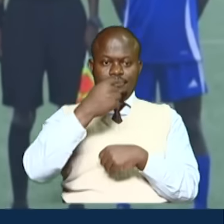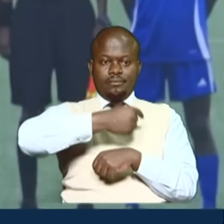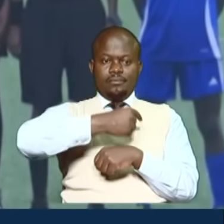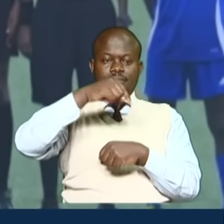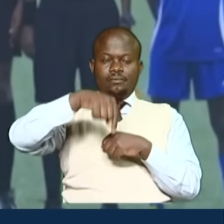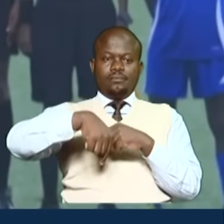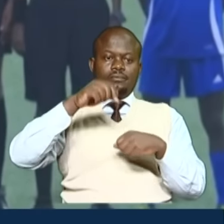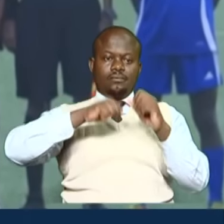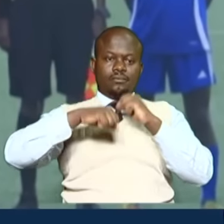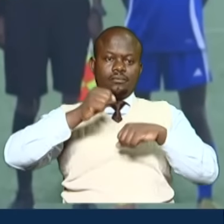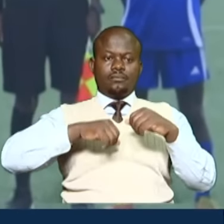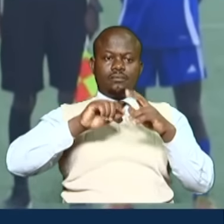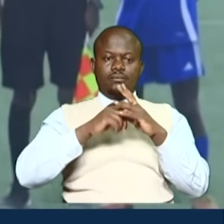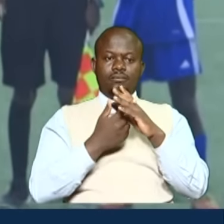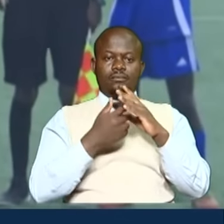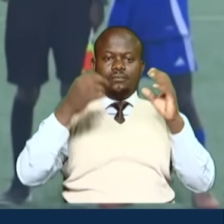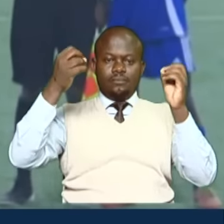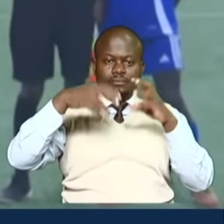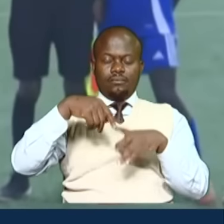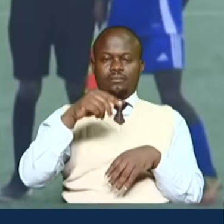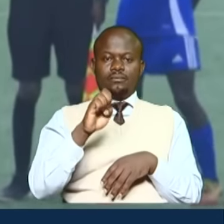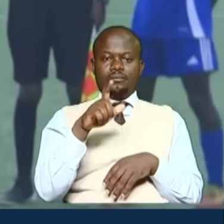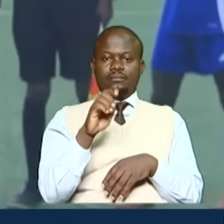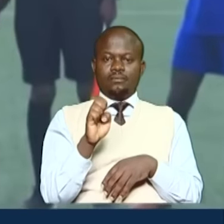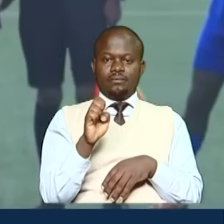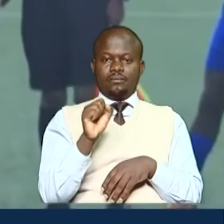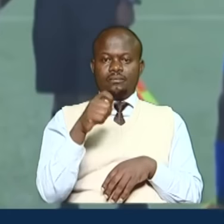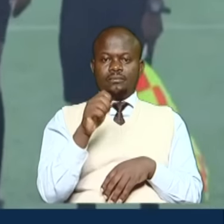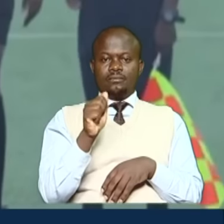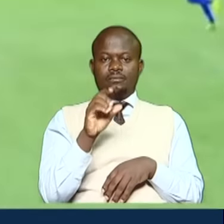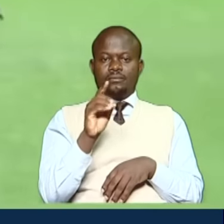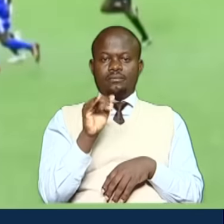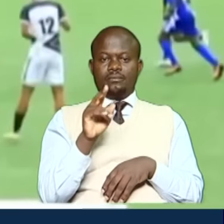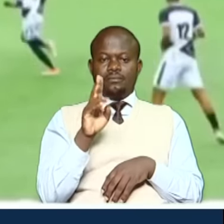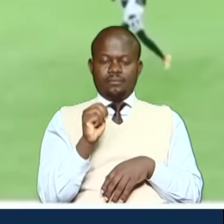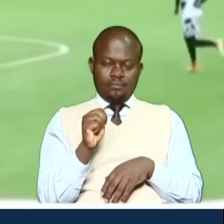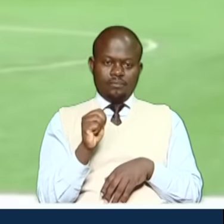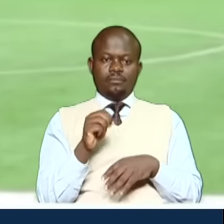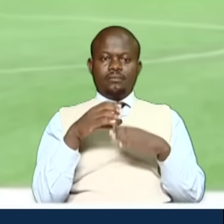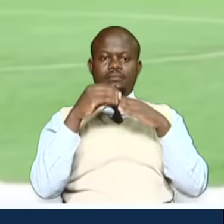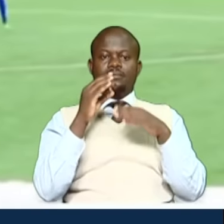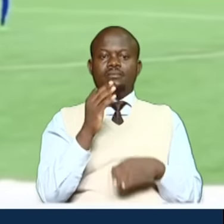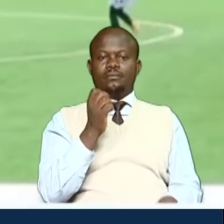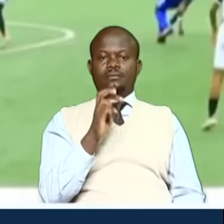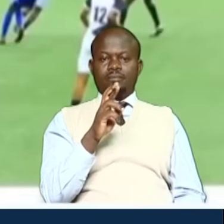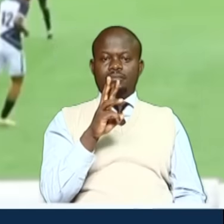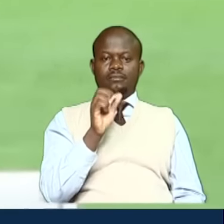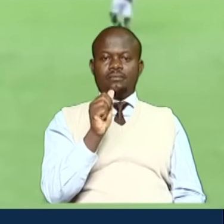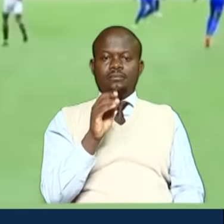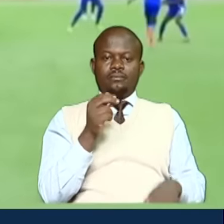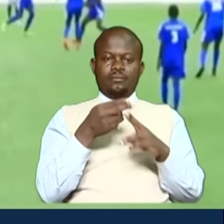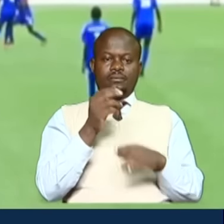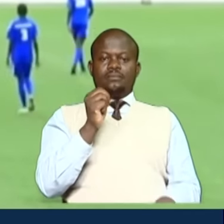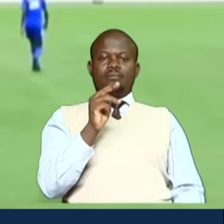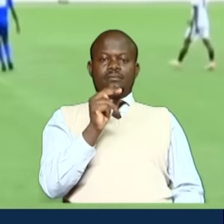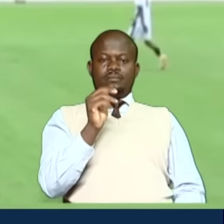Ni irushanwa ryatangirijwe kuri Kigali Pele Stadium, ndetse ritangizwa n'umuyobozi wa Ferwafa akaba ari Munyantwari